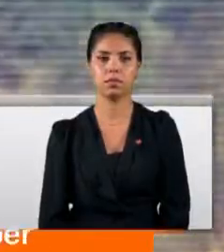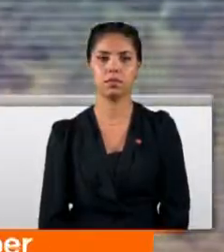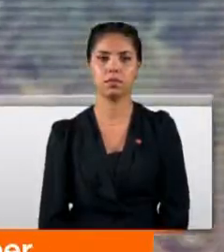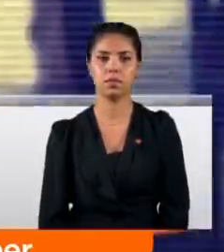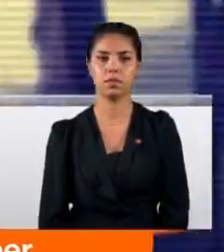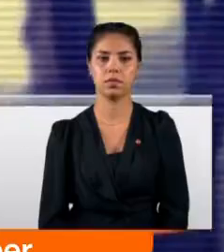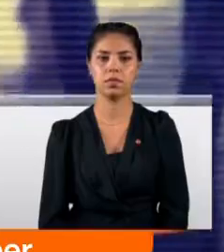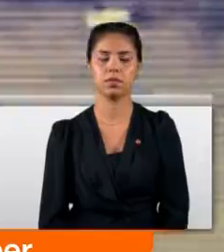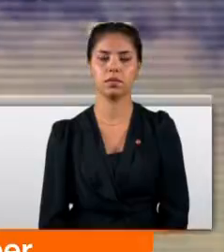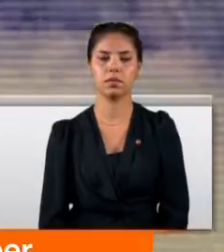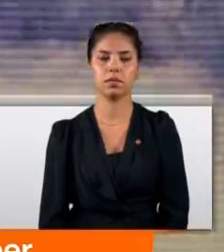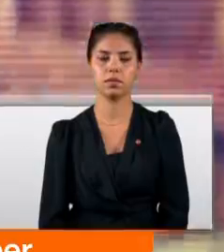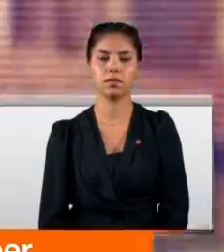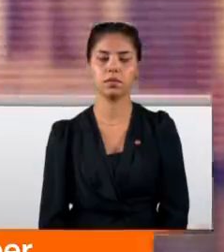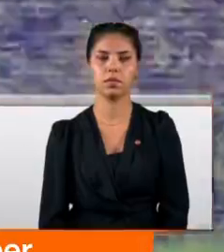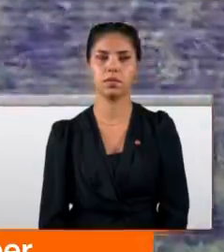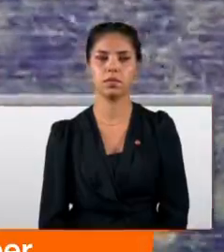Köpek geliyor, kendi geliyor